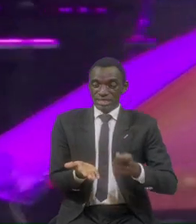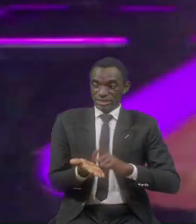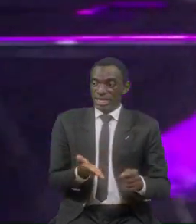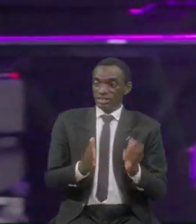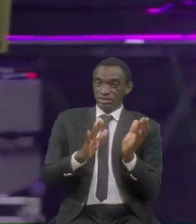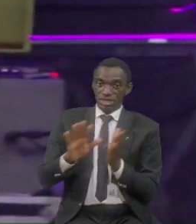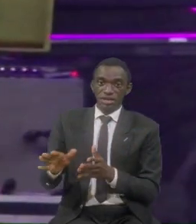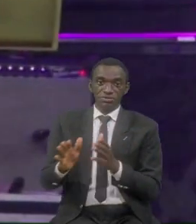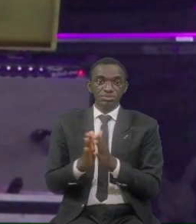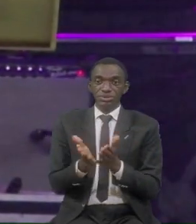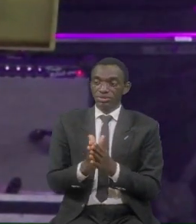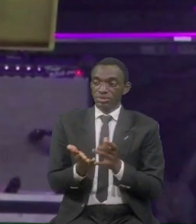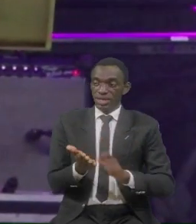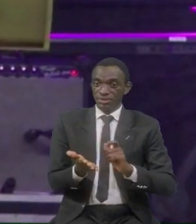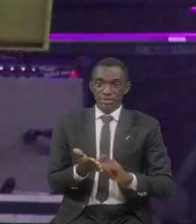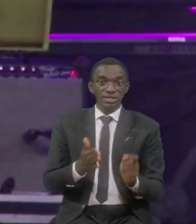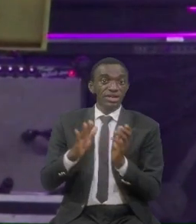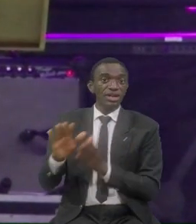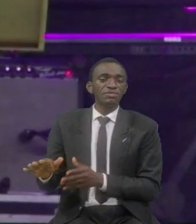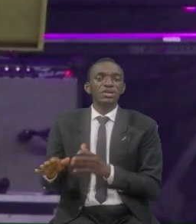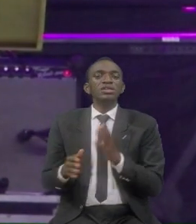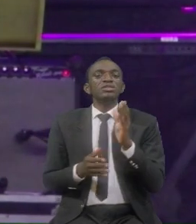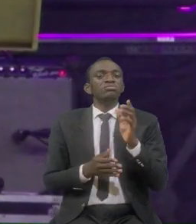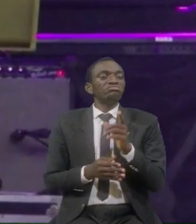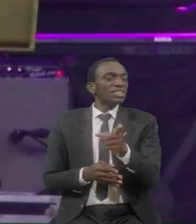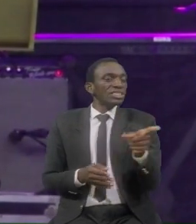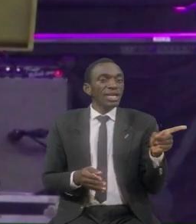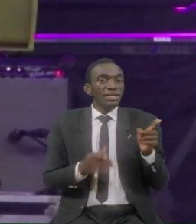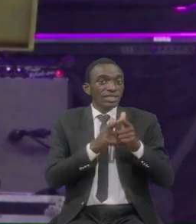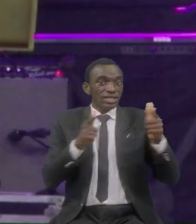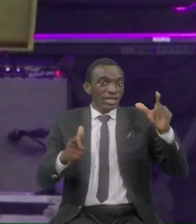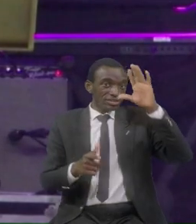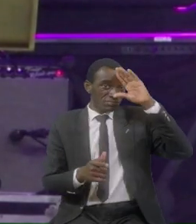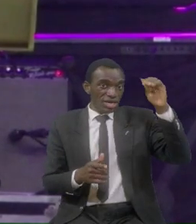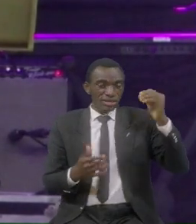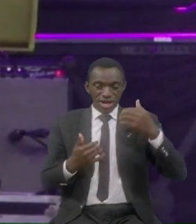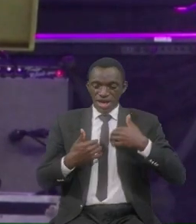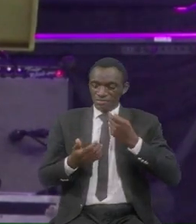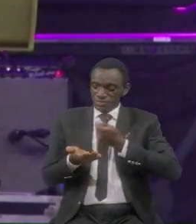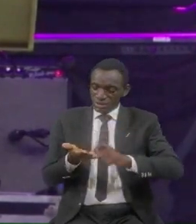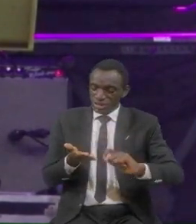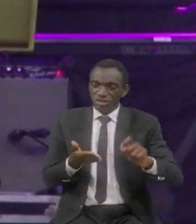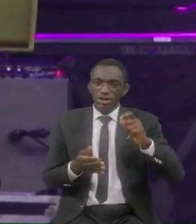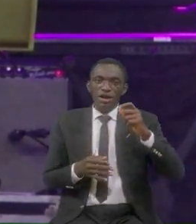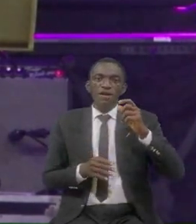They might have left some books of philosophy behind.